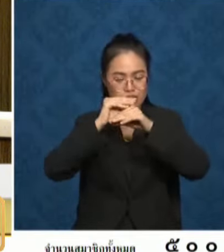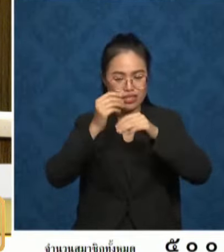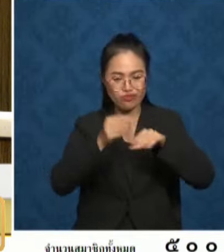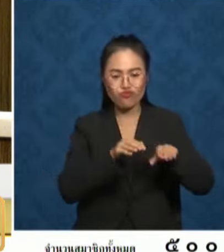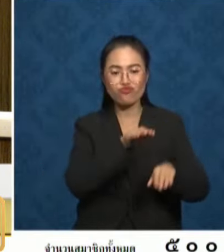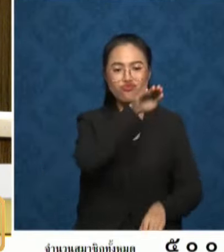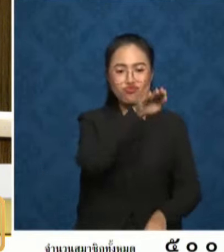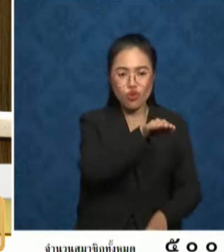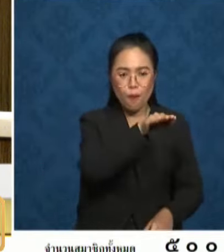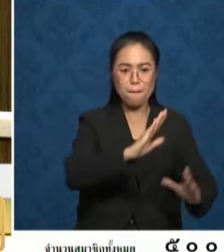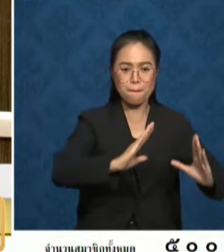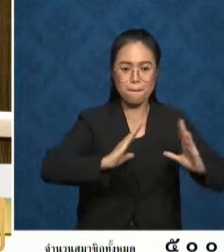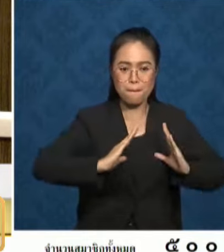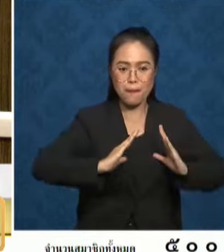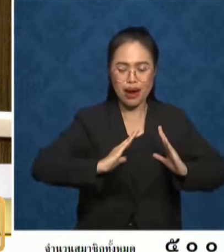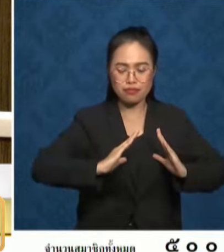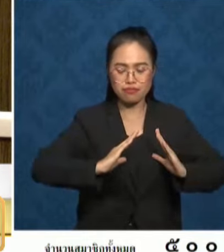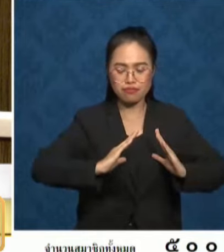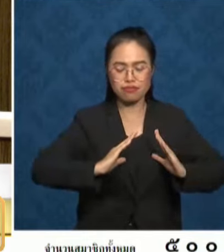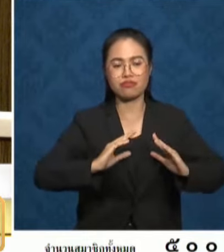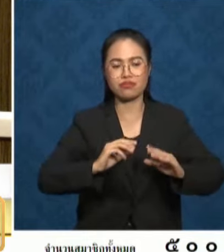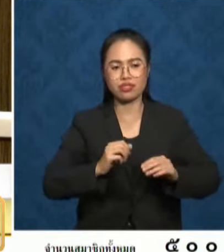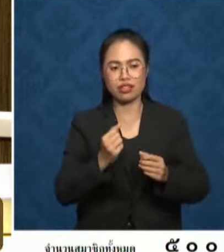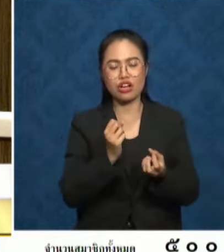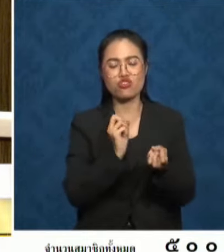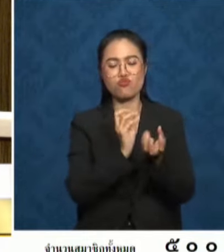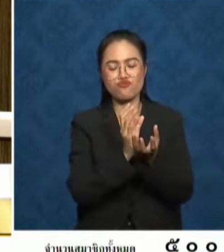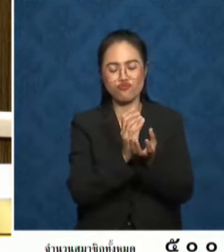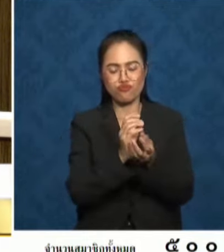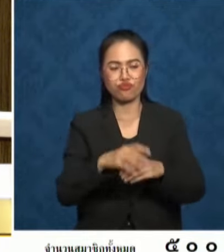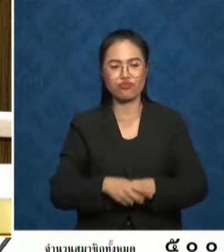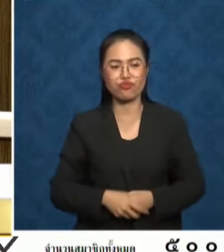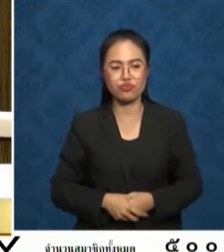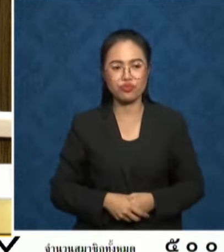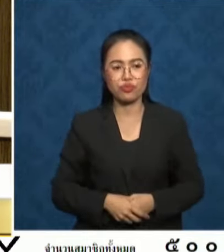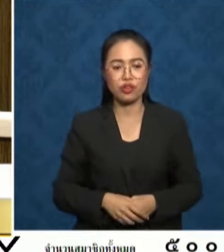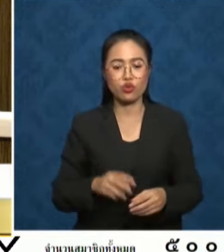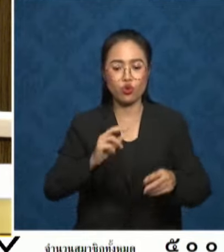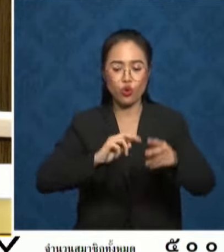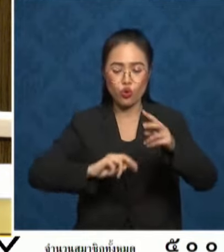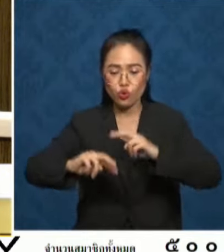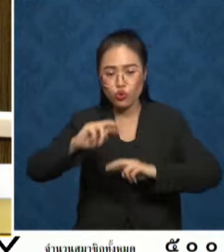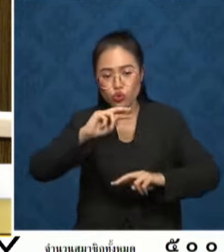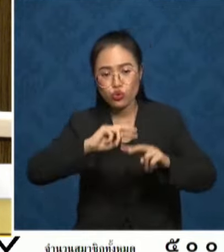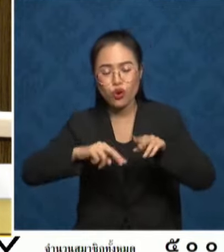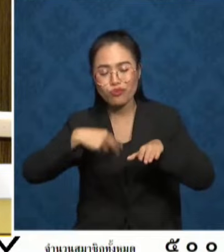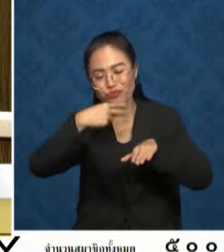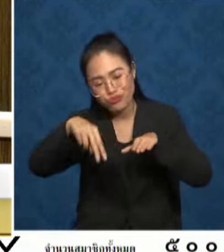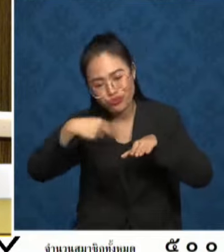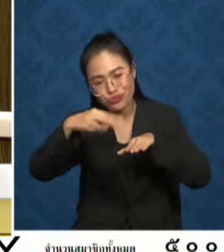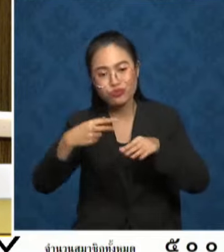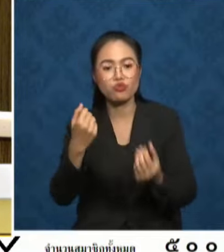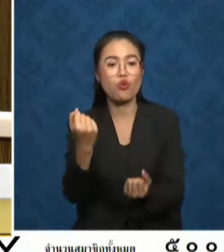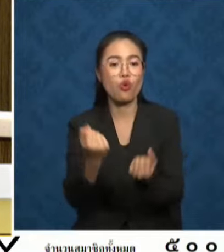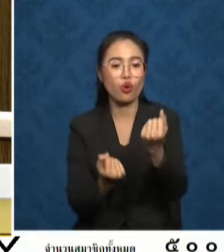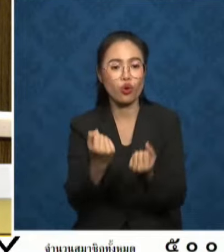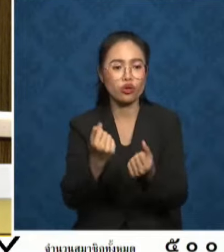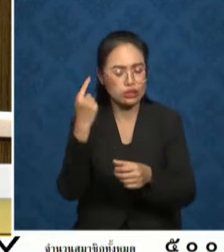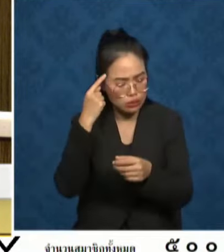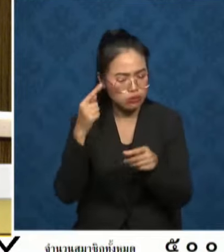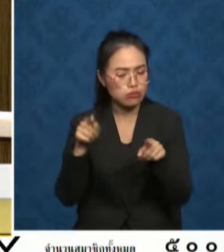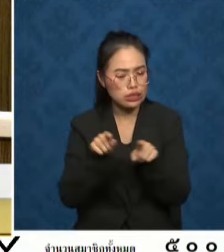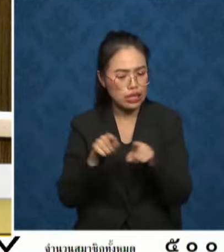ก็กีดขวางทางจราจรอันนี้เห็นด้วยกับท่านด้วยเป็นอย่างยิ่งนะครับส่วนเรื่องการตรวจรถนอกสถานที่อันนี้มีความจำเป็นผมเห็นด้วยกับกรมการ